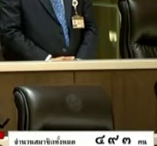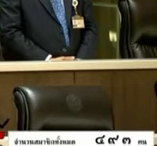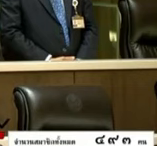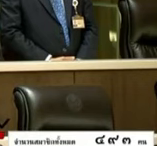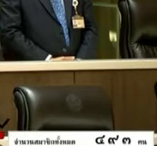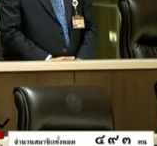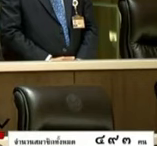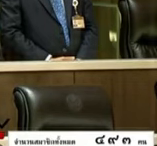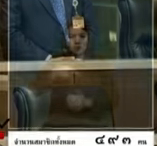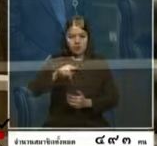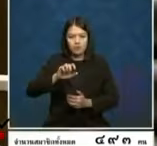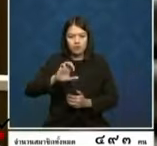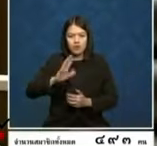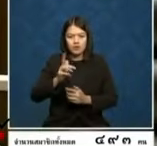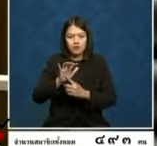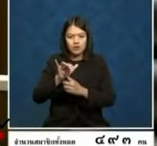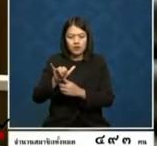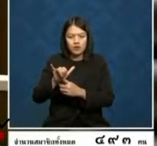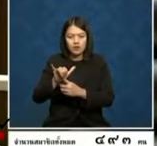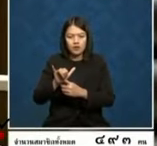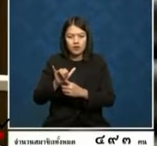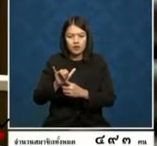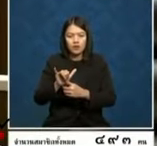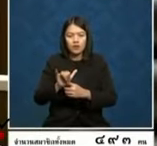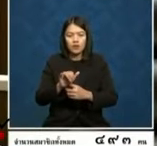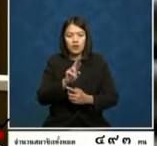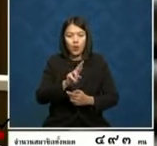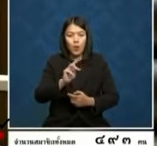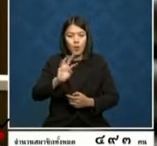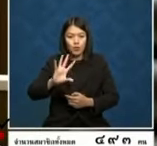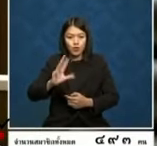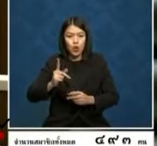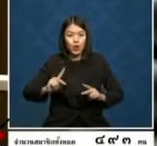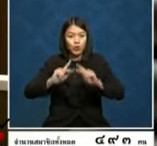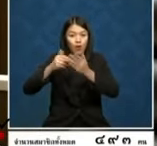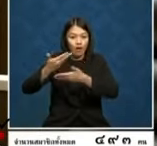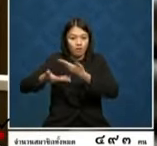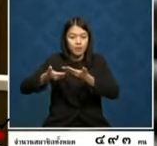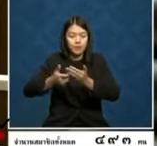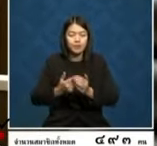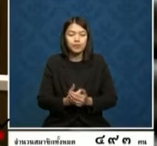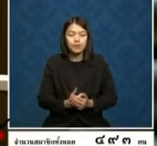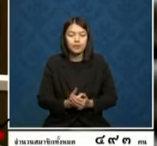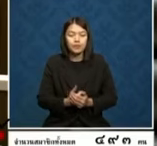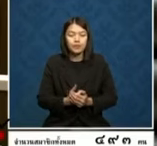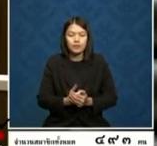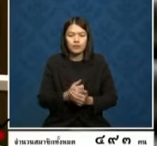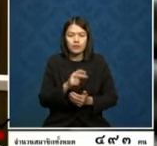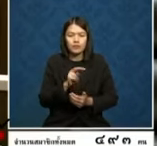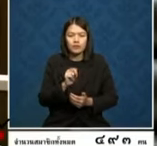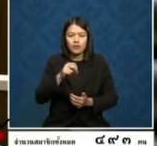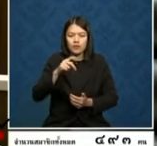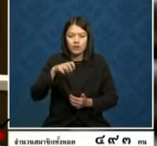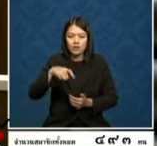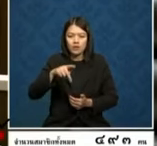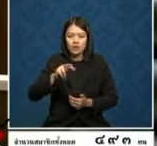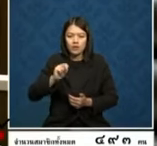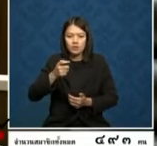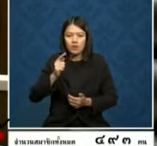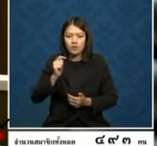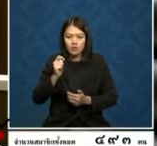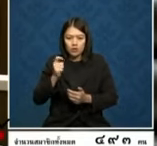พิชัยฤทธพันธ์เป็นรัฐมนตรีว่าการกระทรวงพาณิชย์นายนภินทรศรีสัน